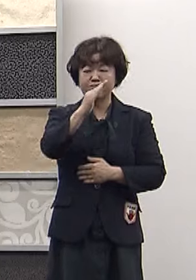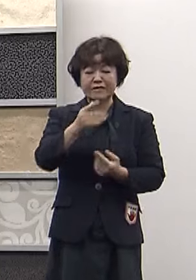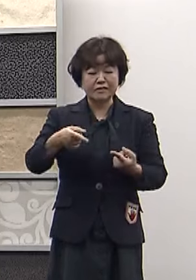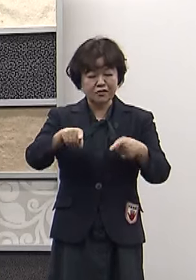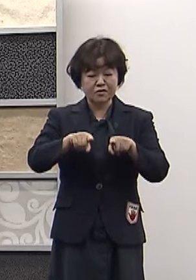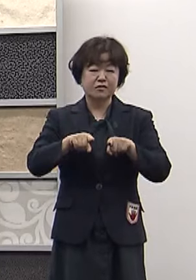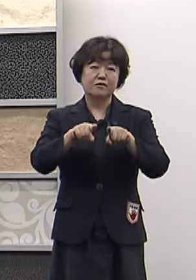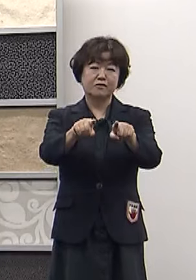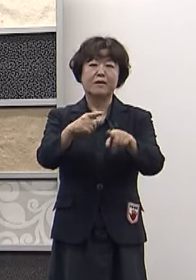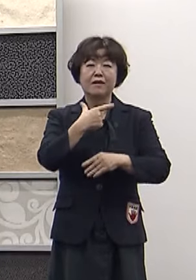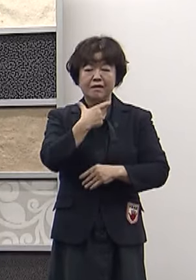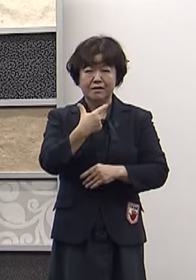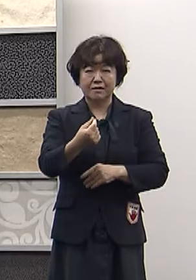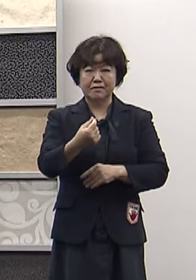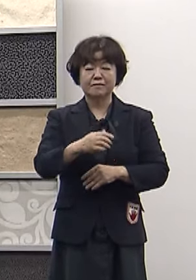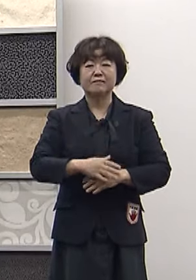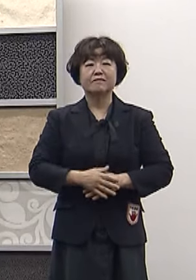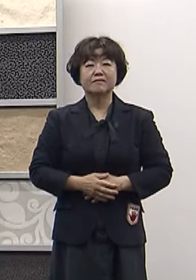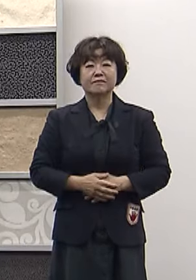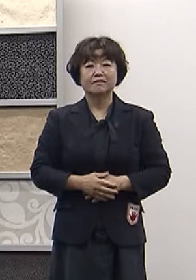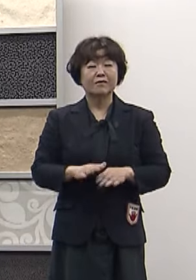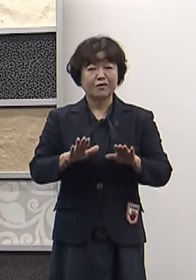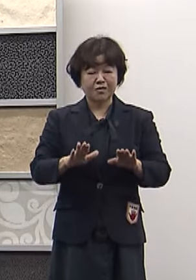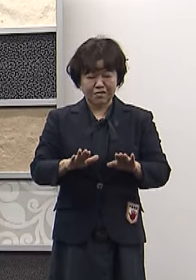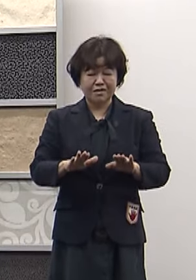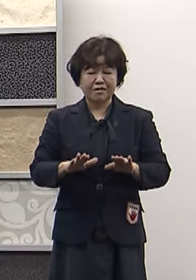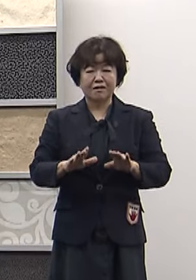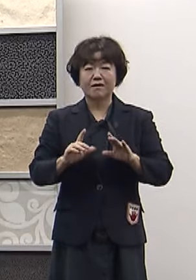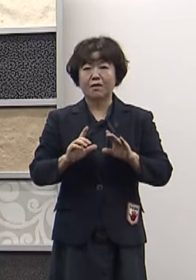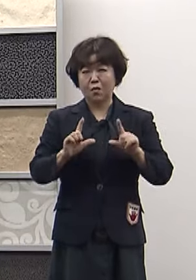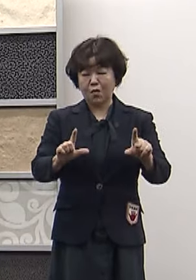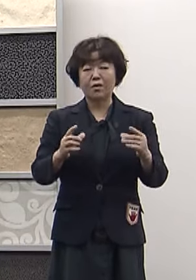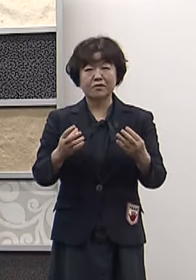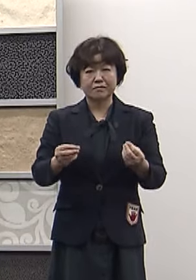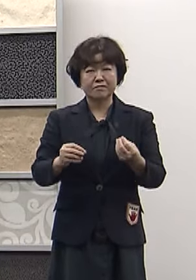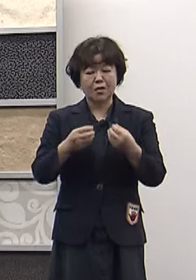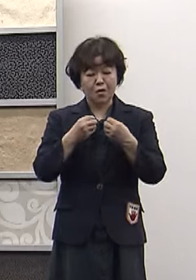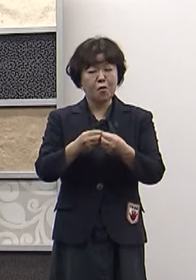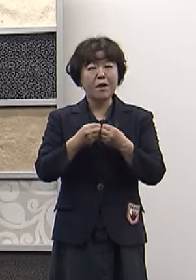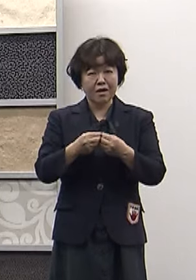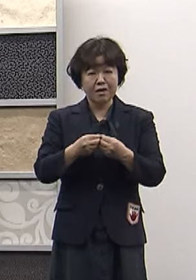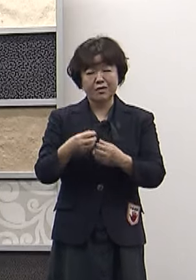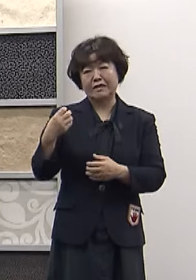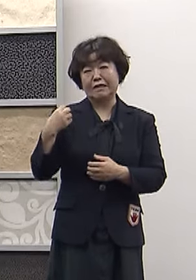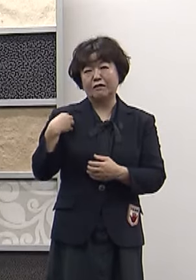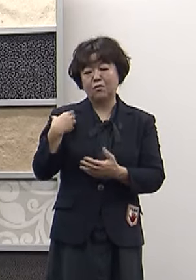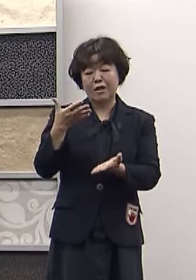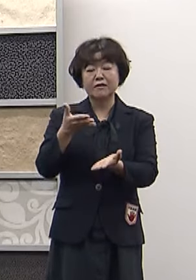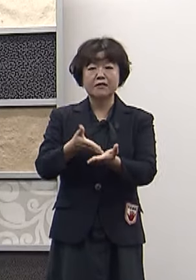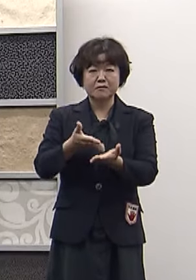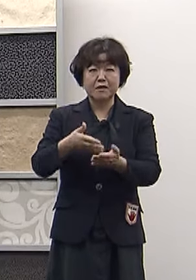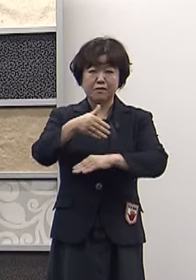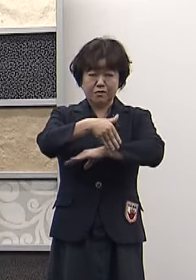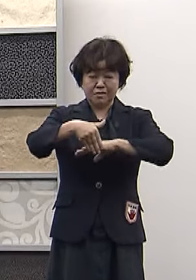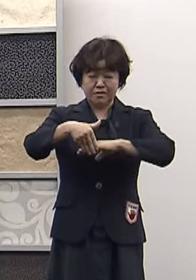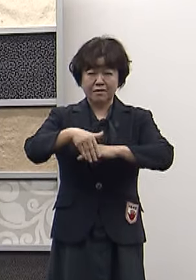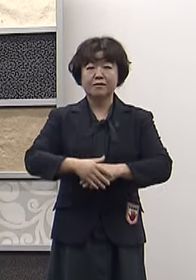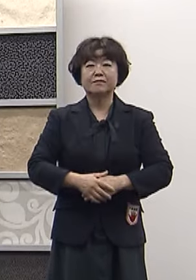してまいりたいと思います。本件に関しましては以上です。なお詳細後ほど財政課長からご説明申し上げます。